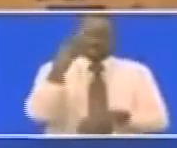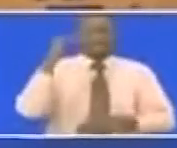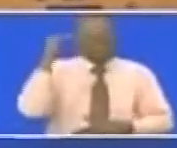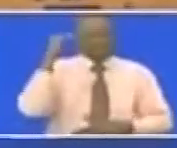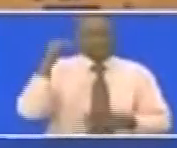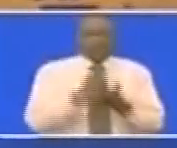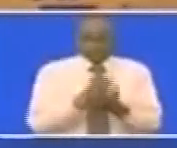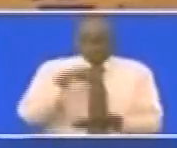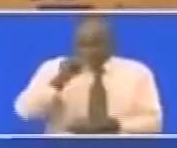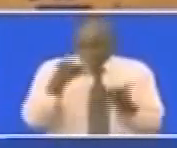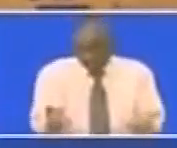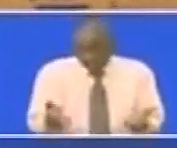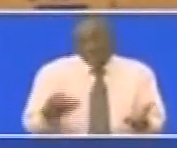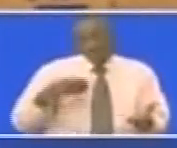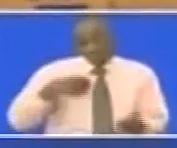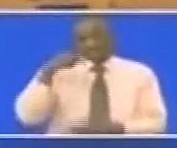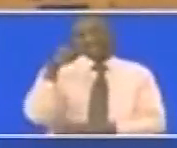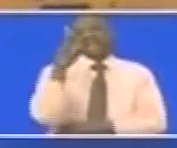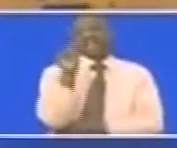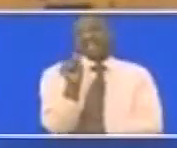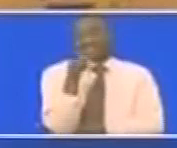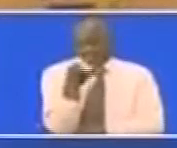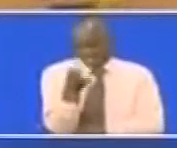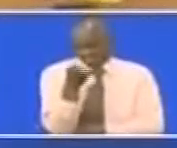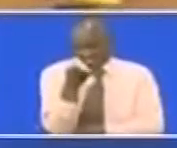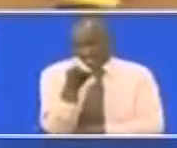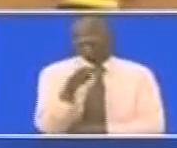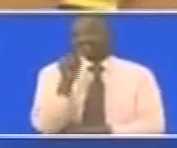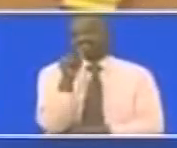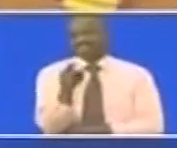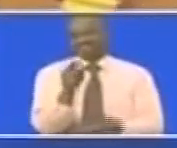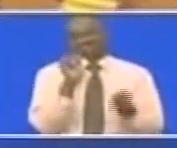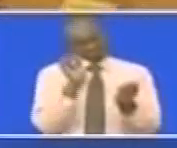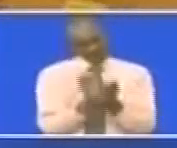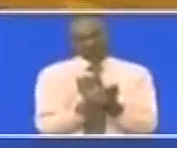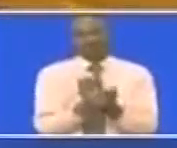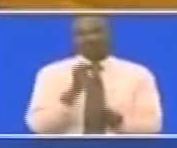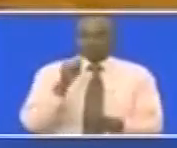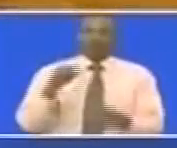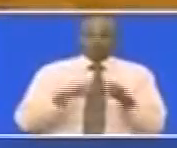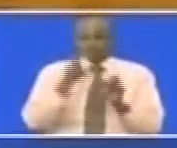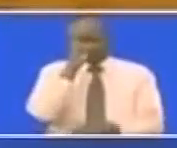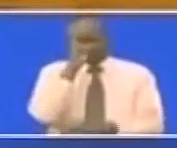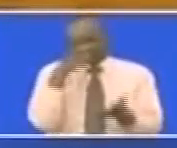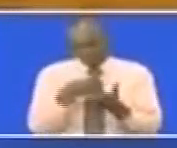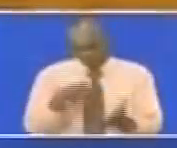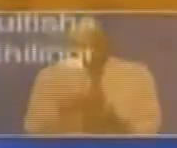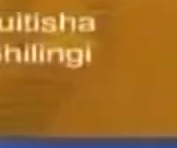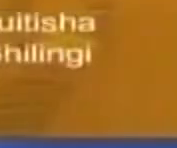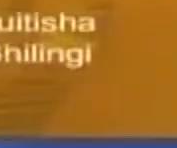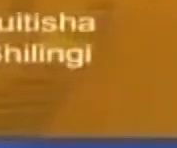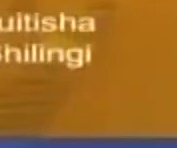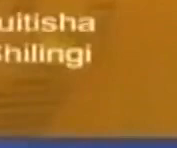katika mamlaka ya kodi na ushuru humu nchini, yani KRA pamoja na idara ya polisi. Maafisa wawili wa